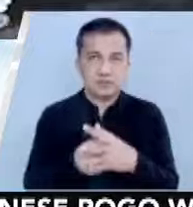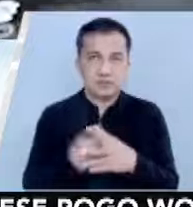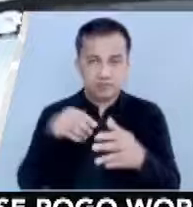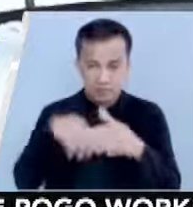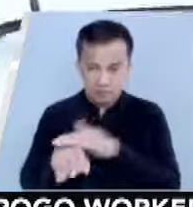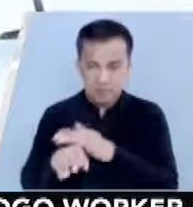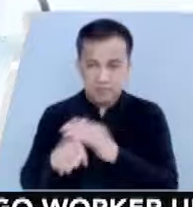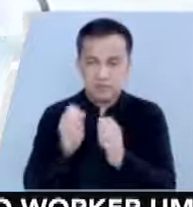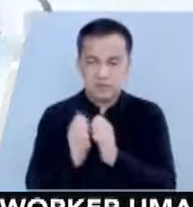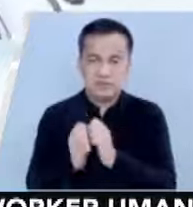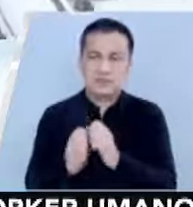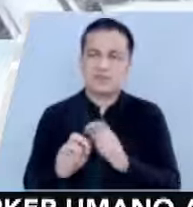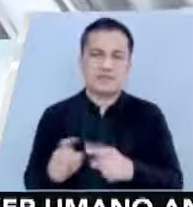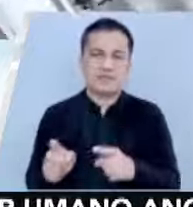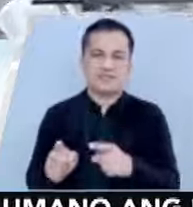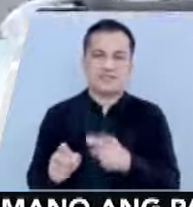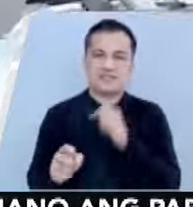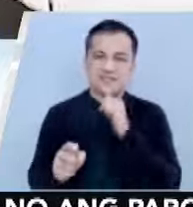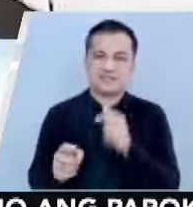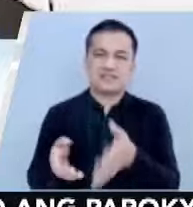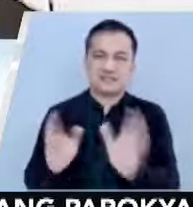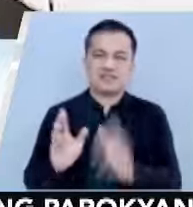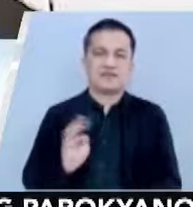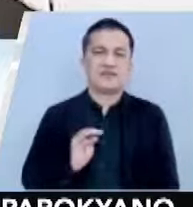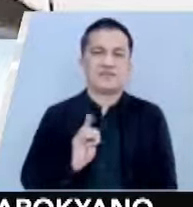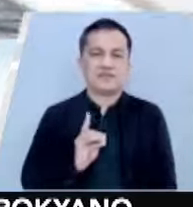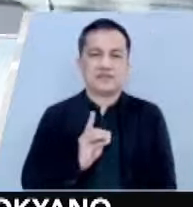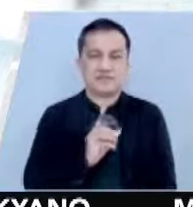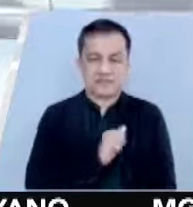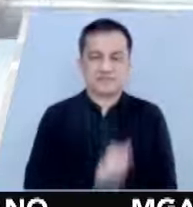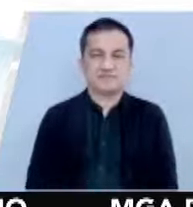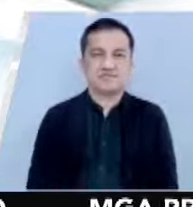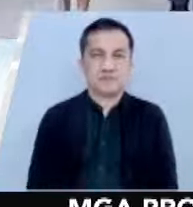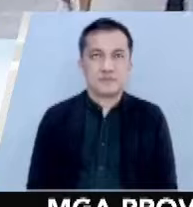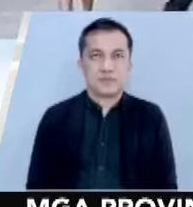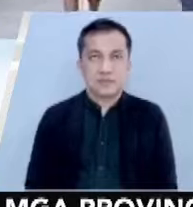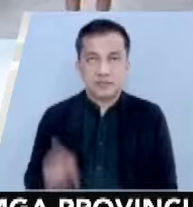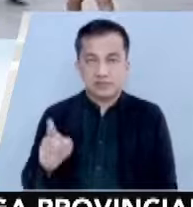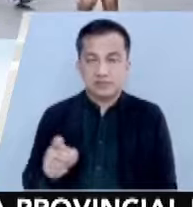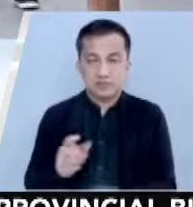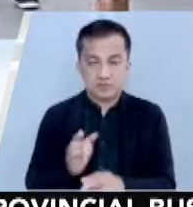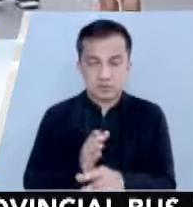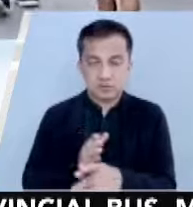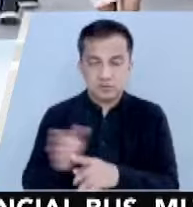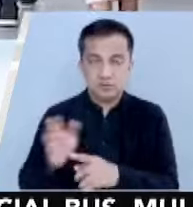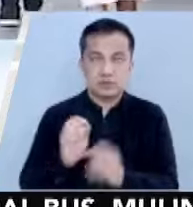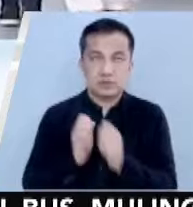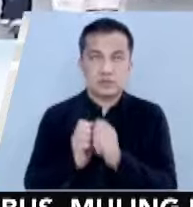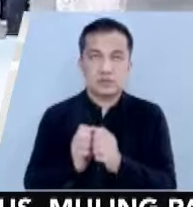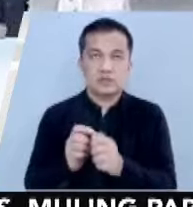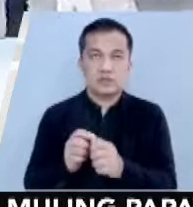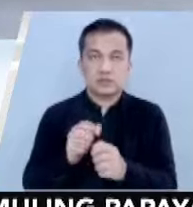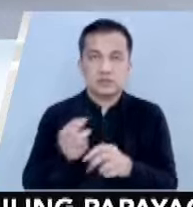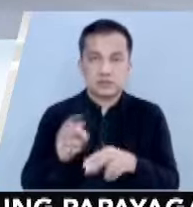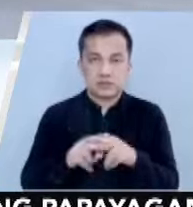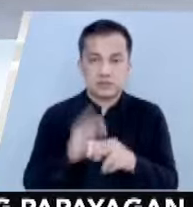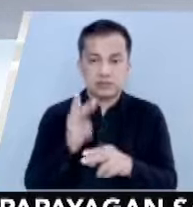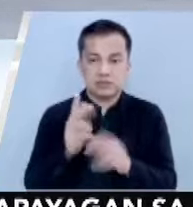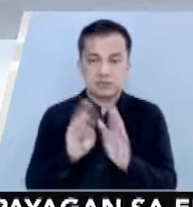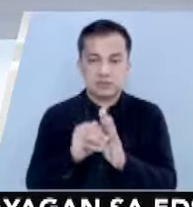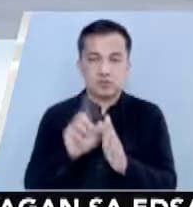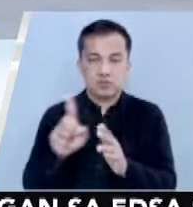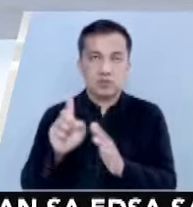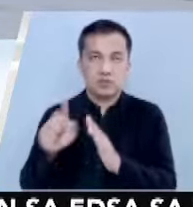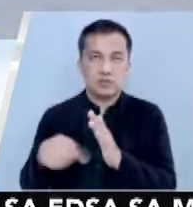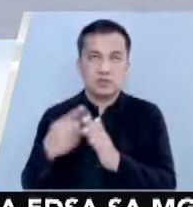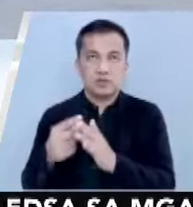pero hindi ito kinatigan ng MMDA kapag di raw kasi sa EDSA diretso. Nadaragdagan ng 30 minutes to 1 hour ang biyahe ng